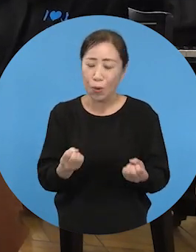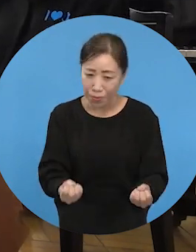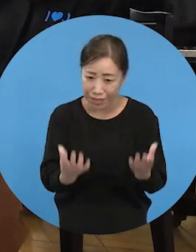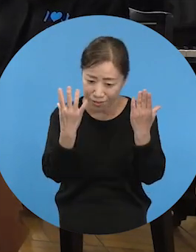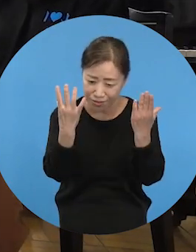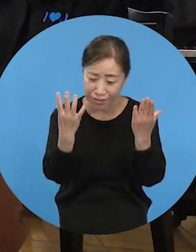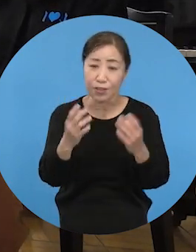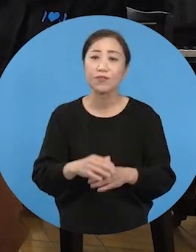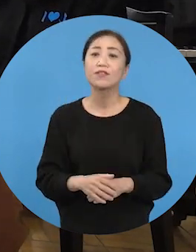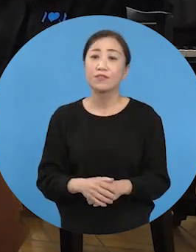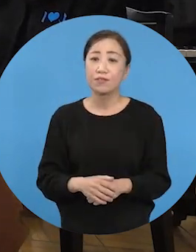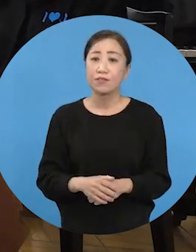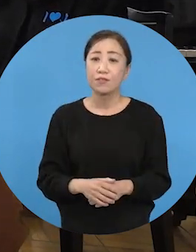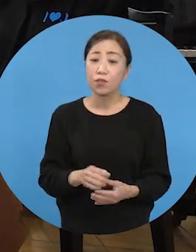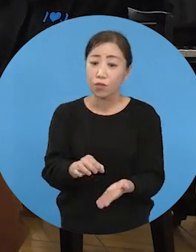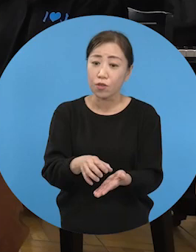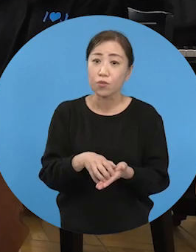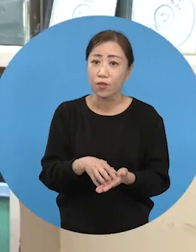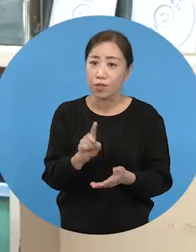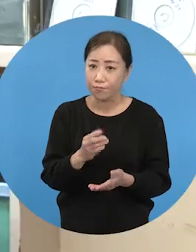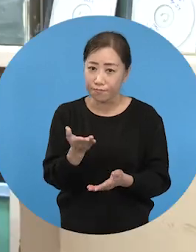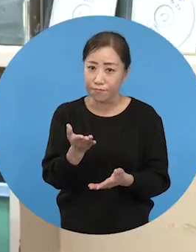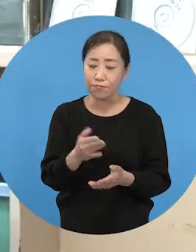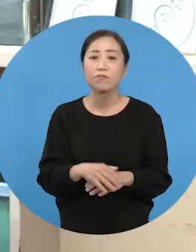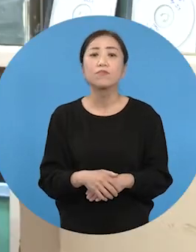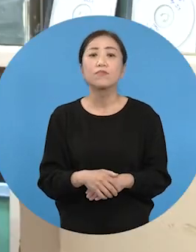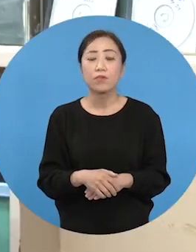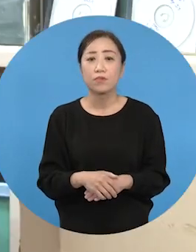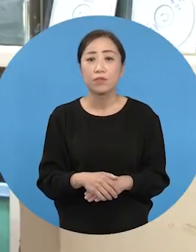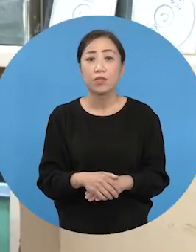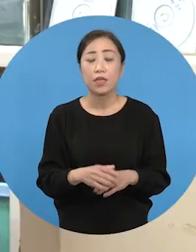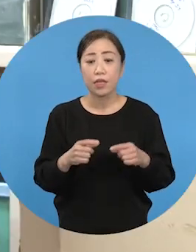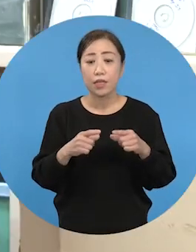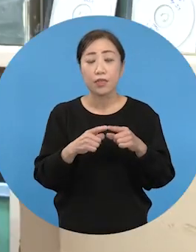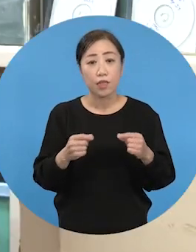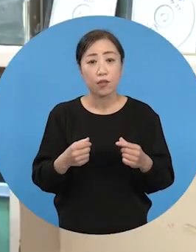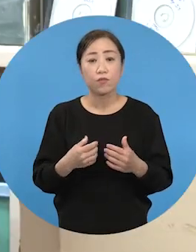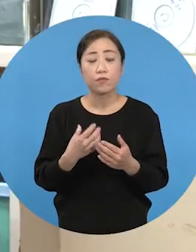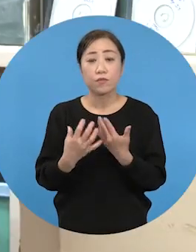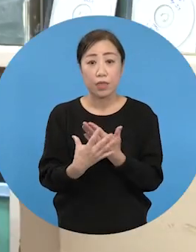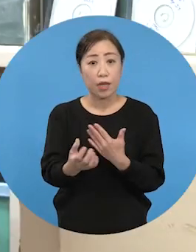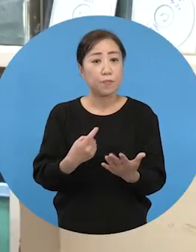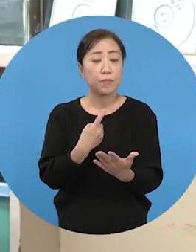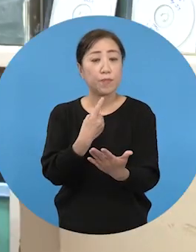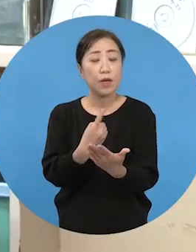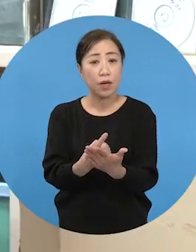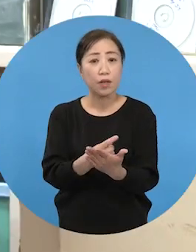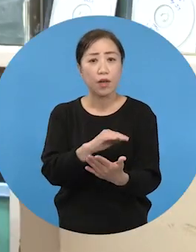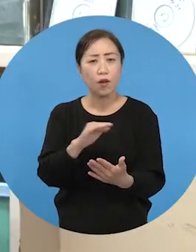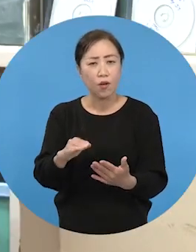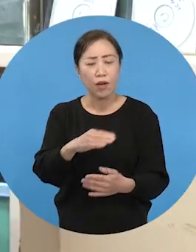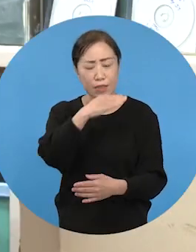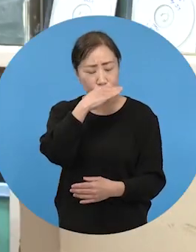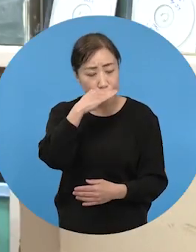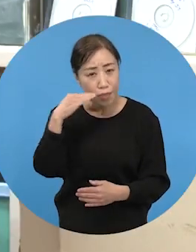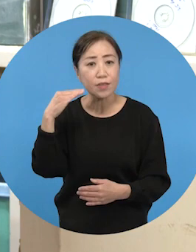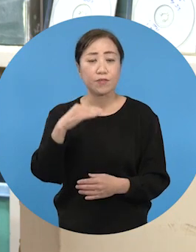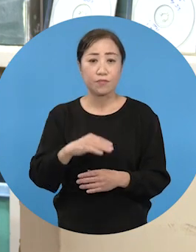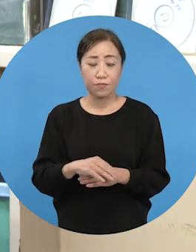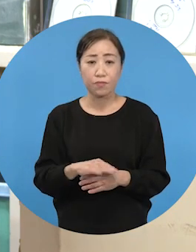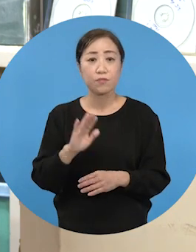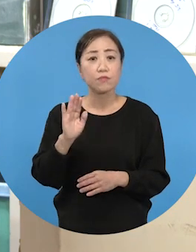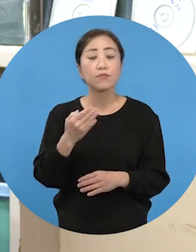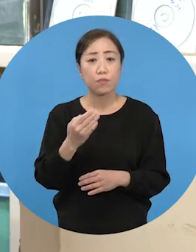ます。 実際受賞してみていかがでしょうか。 一番頑張った子たちはもうこの現役のこの舞台に上がった子たちなんですけ